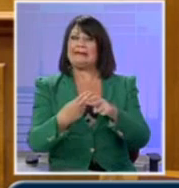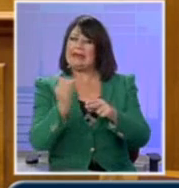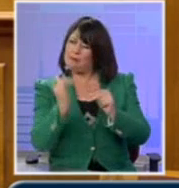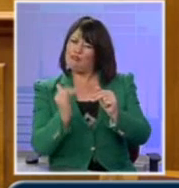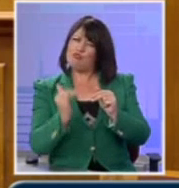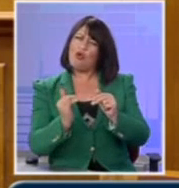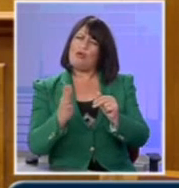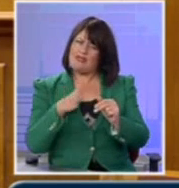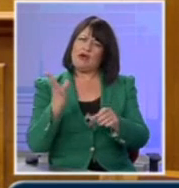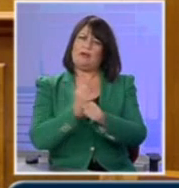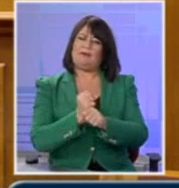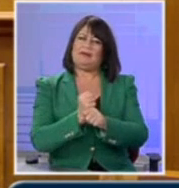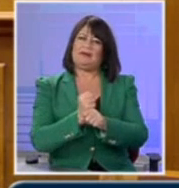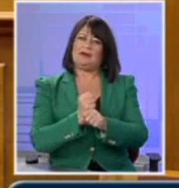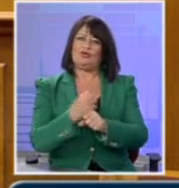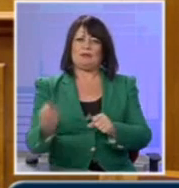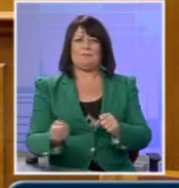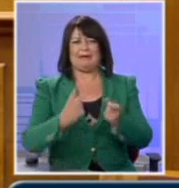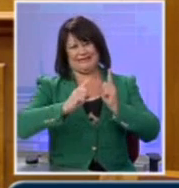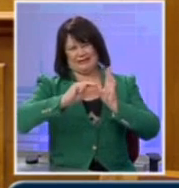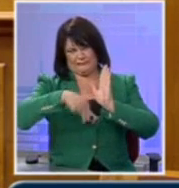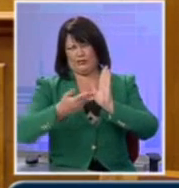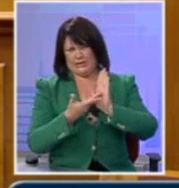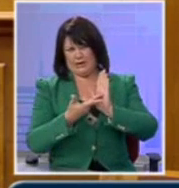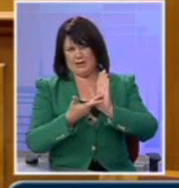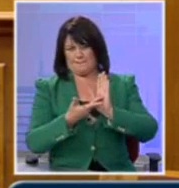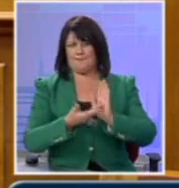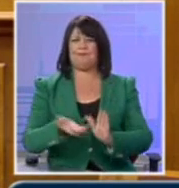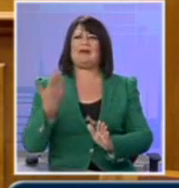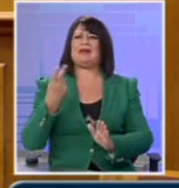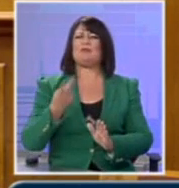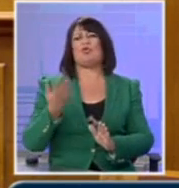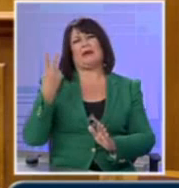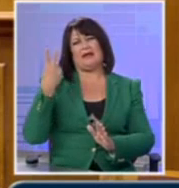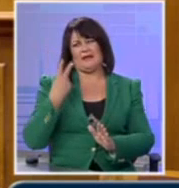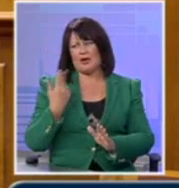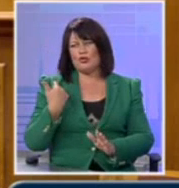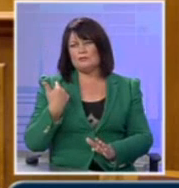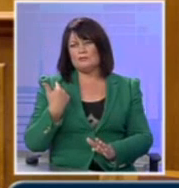χαμηλότερη με το νέο πρόγραμμα από ό,τι ήταν με τα δύο προηγούμενα προγράμματα,